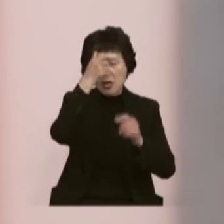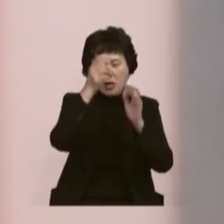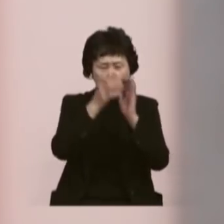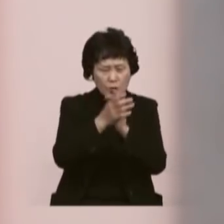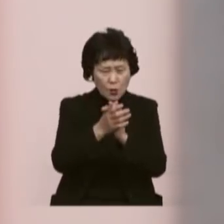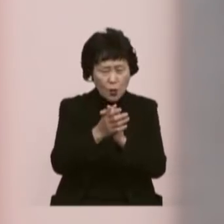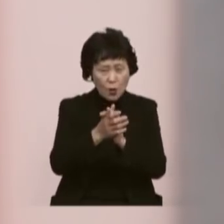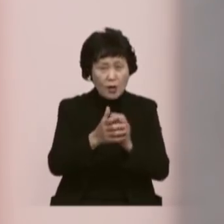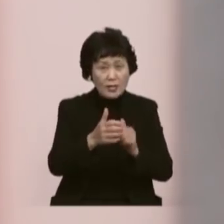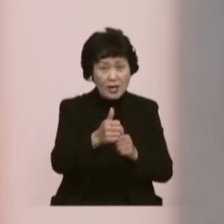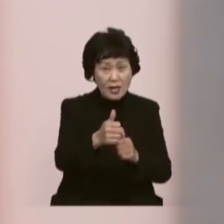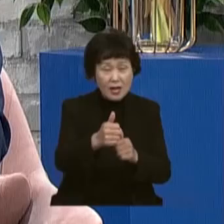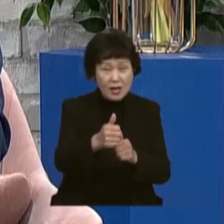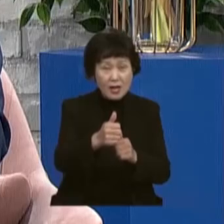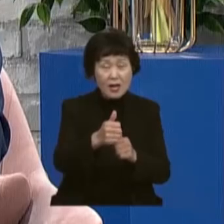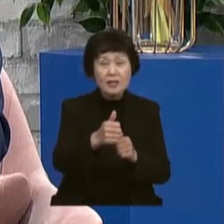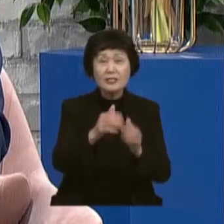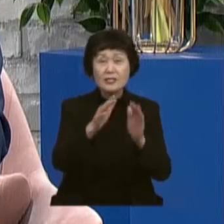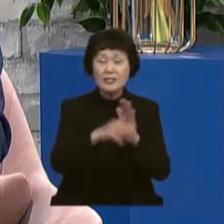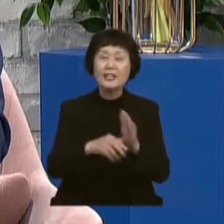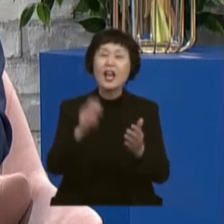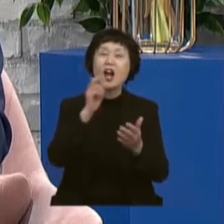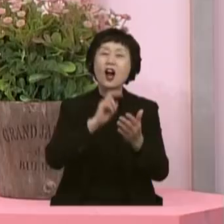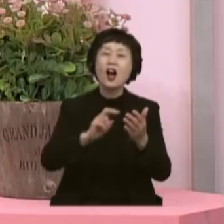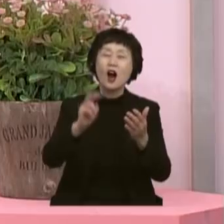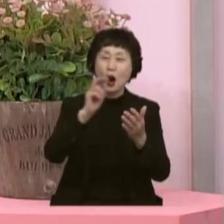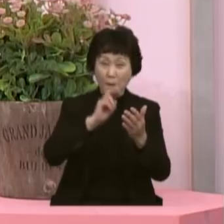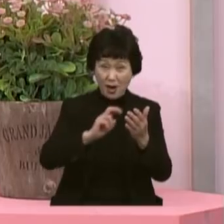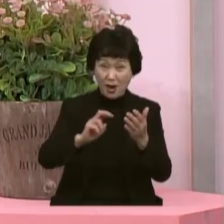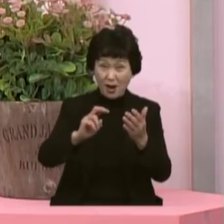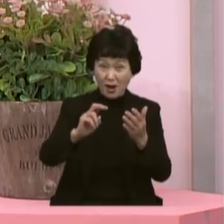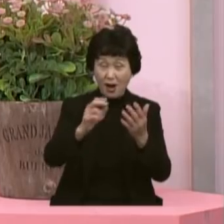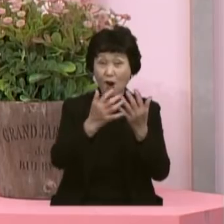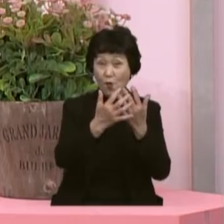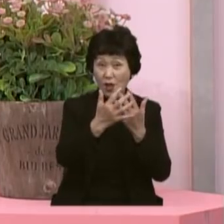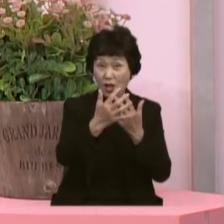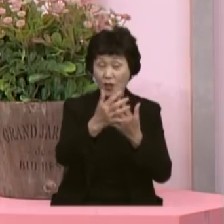같은데 따라다니면서 음악회 해주고 네, 네, 근데 막 네. 아픈 사람들 놓고 막 기도를 하는데